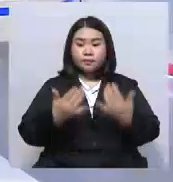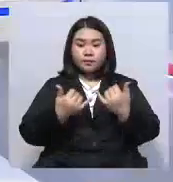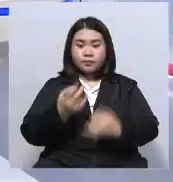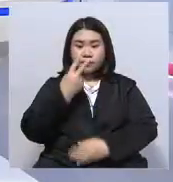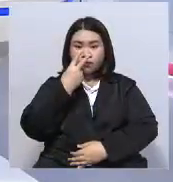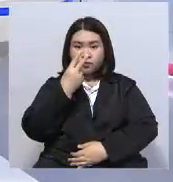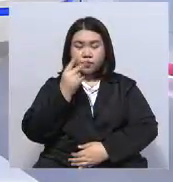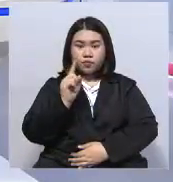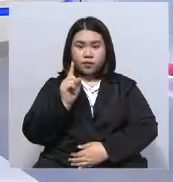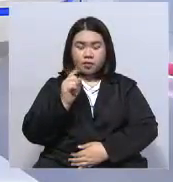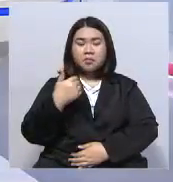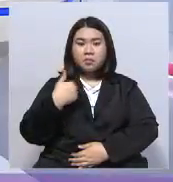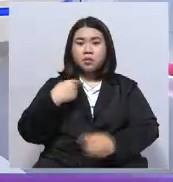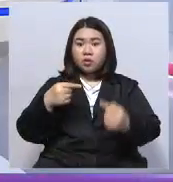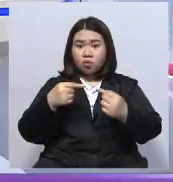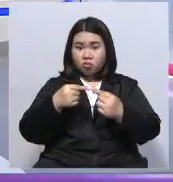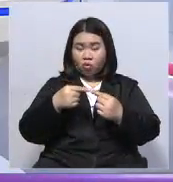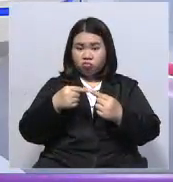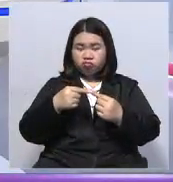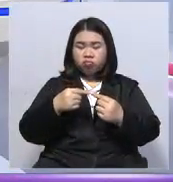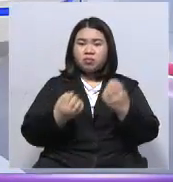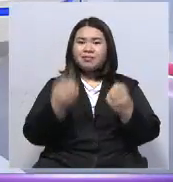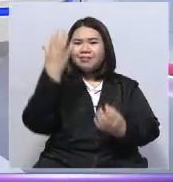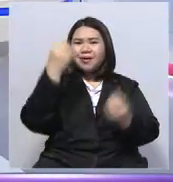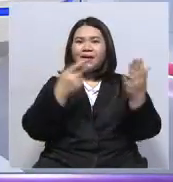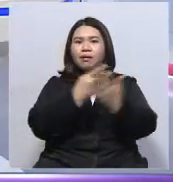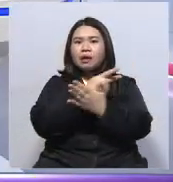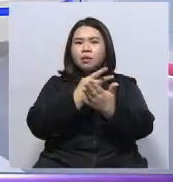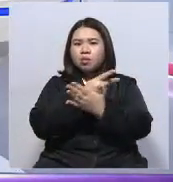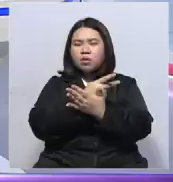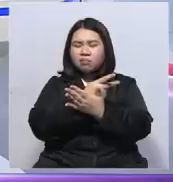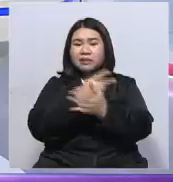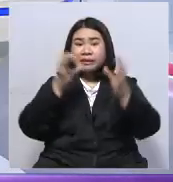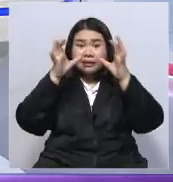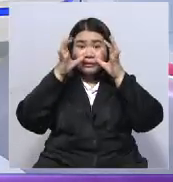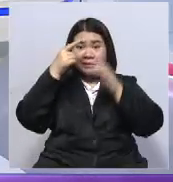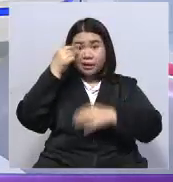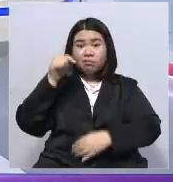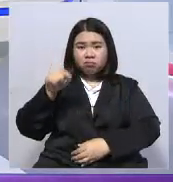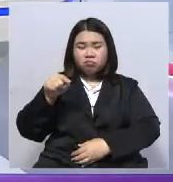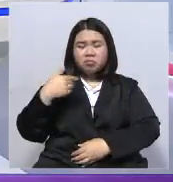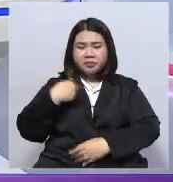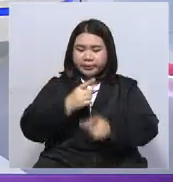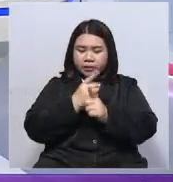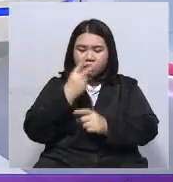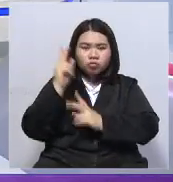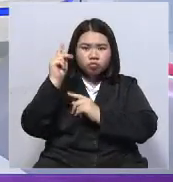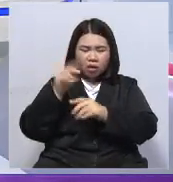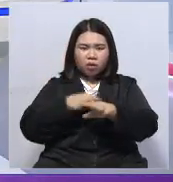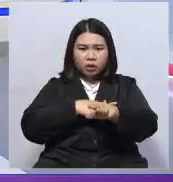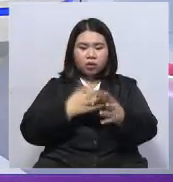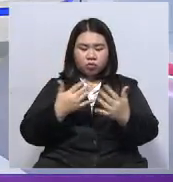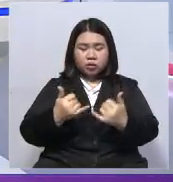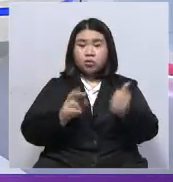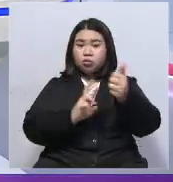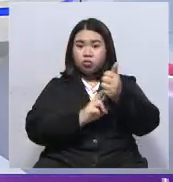มาติดตามความคืบหน้าคดีลักลอบสัตว์ป่าทุ่งใหญ่นเรศวรที่ตามกันมาหลายสัปดาห์แล้วค่ะวันนี้ทางรองผู้บัญชาการตำรวจ